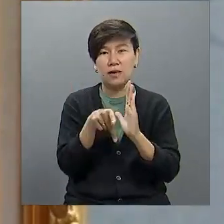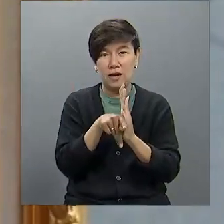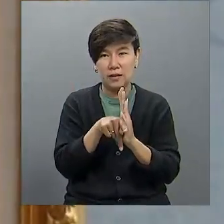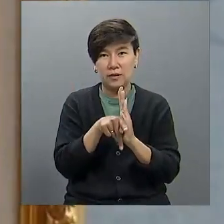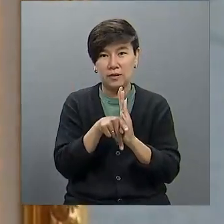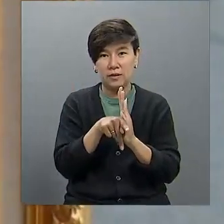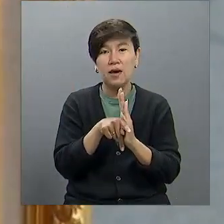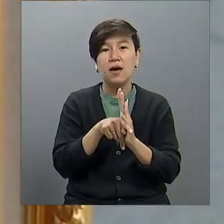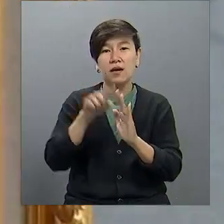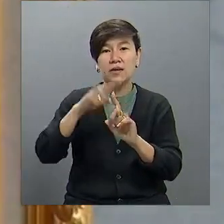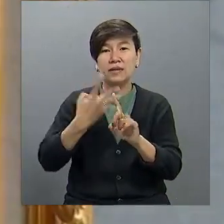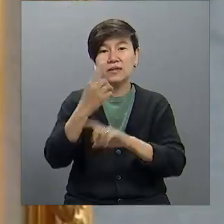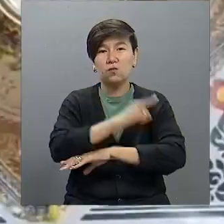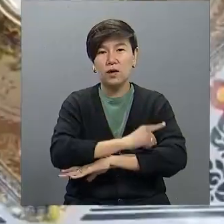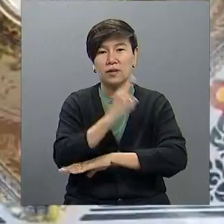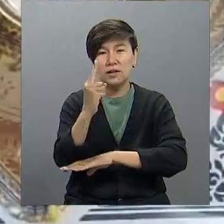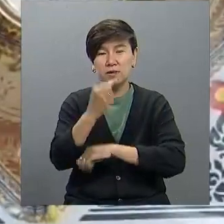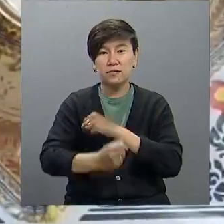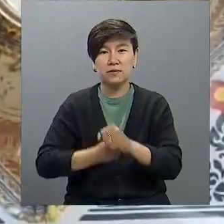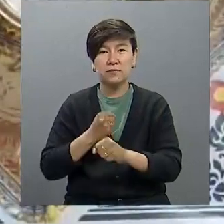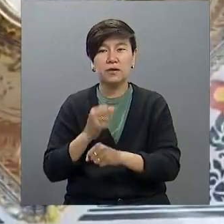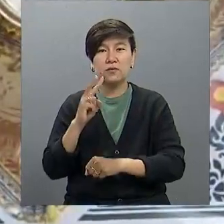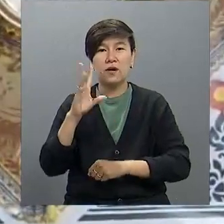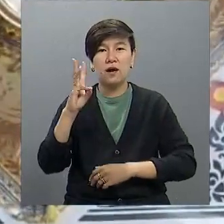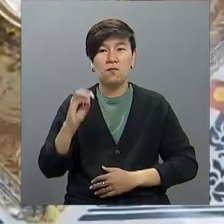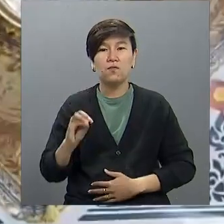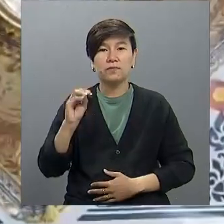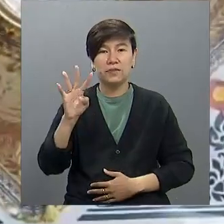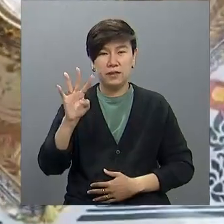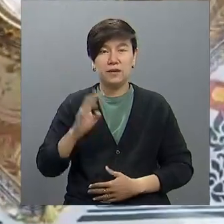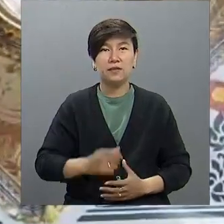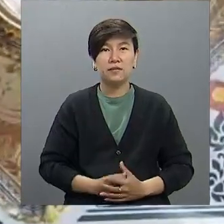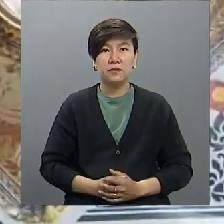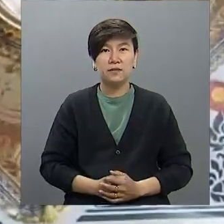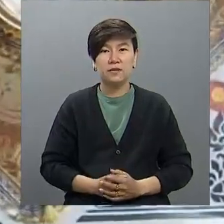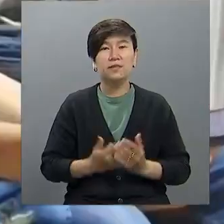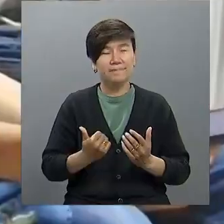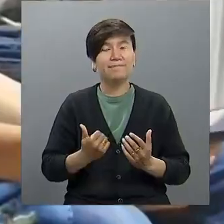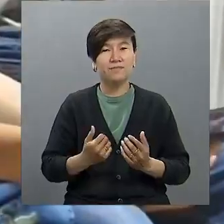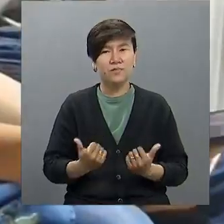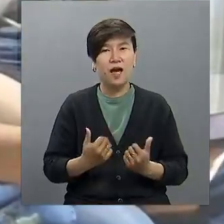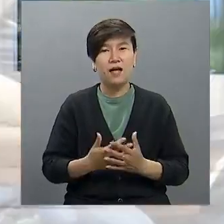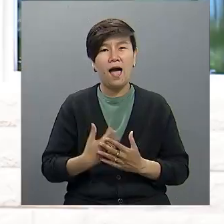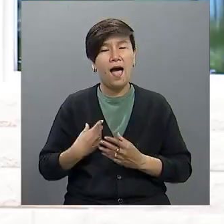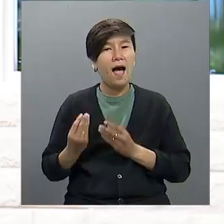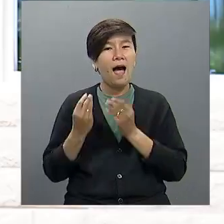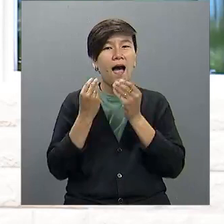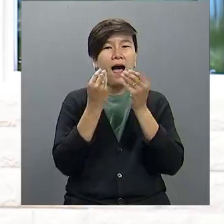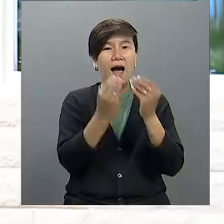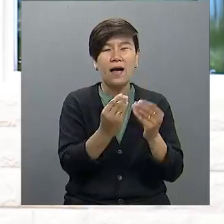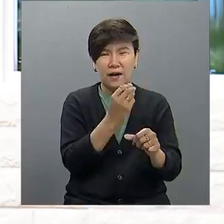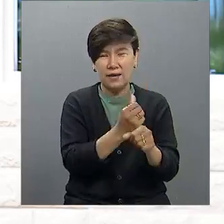น2564นี้นะคะนี่แหละค่ะการให้ไม่มีที่สิ้นสุดจริงๆนะคะจ